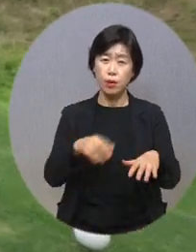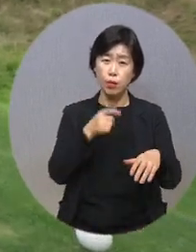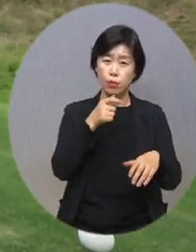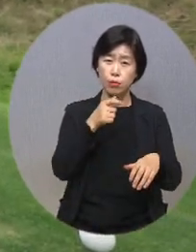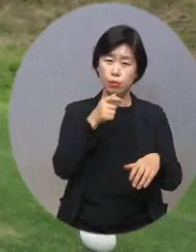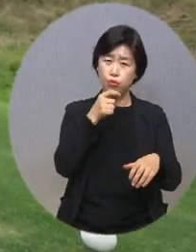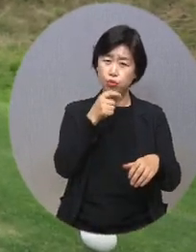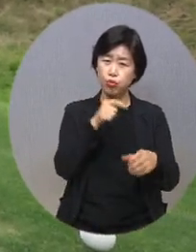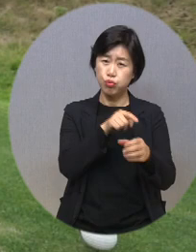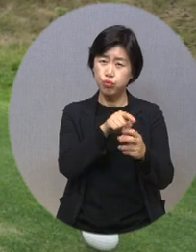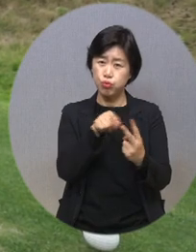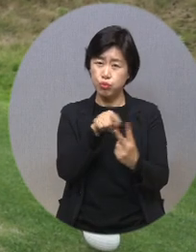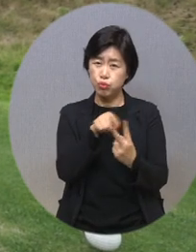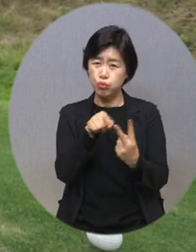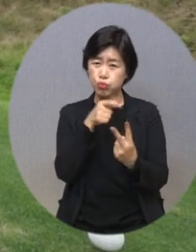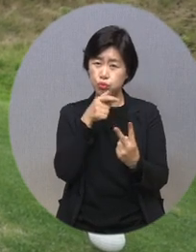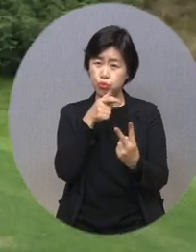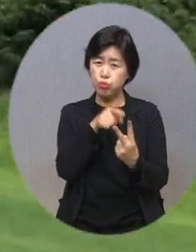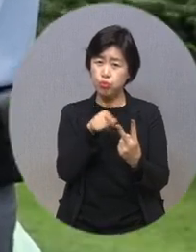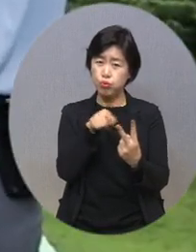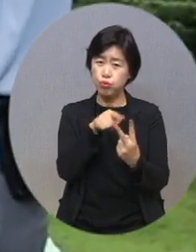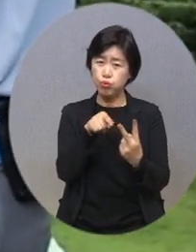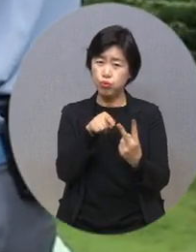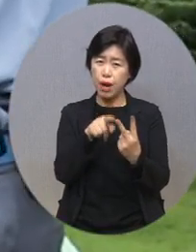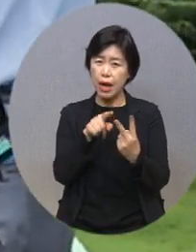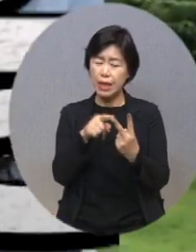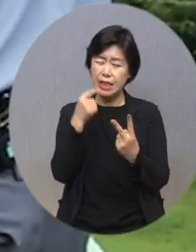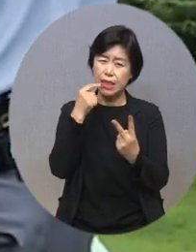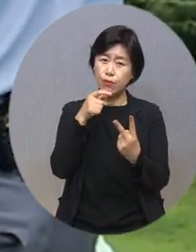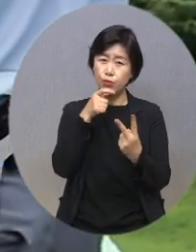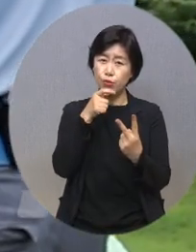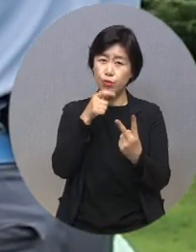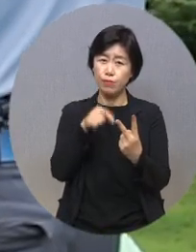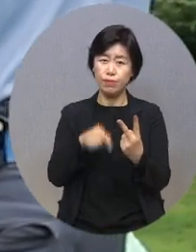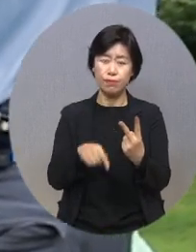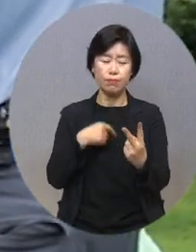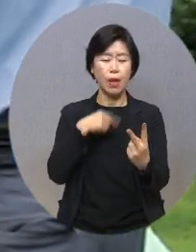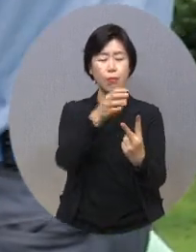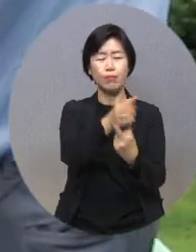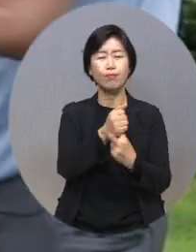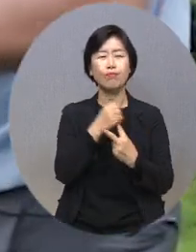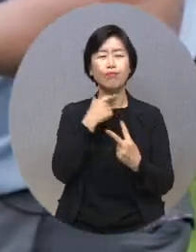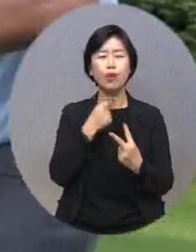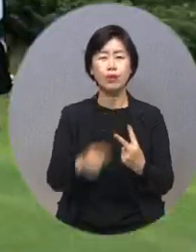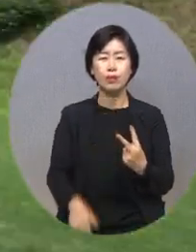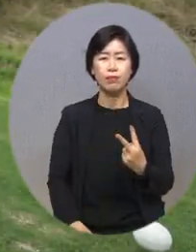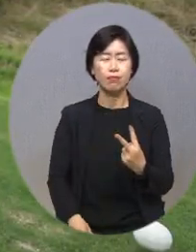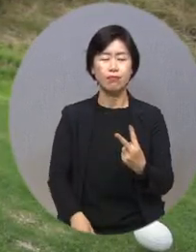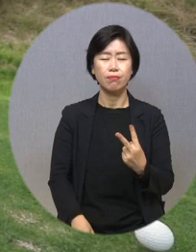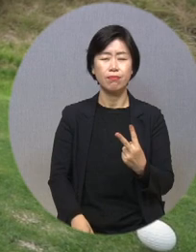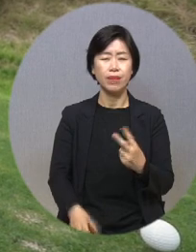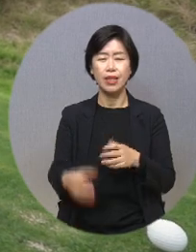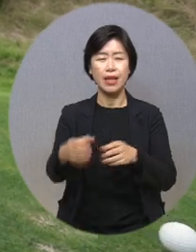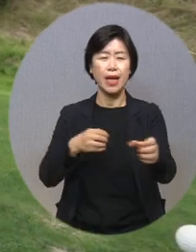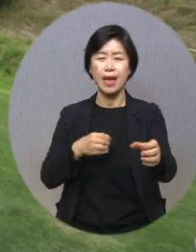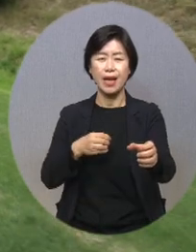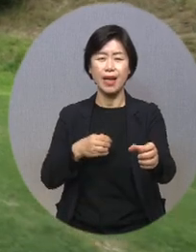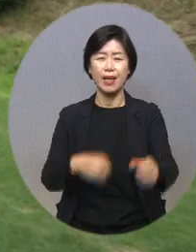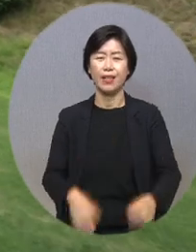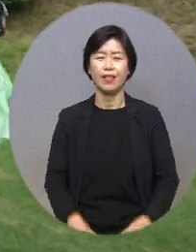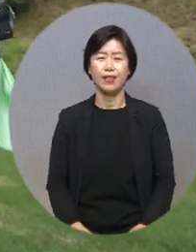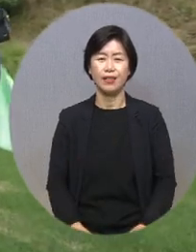이거는 모르지 하얀색이니까. 아 이건 구분이 안 되네 진짜. 거품도 없어서. 나 내가 이거 먹을래. 왜 깍지고 있어? 내가 이거 먹을래.